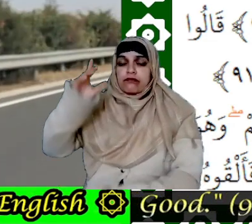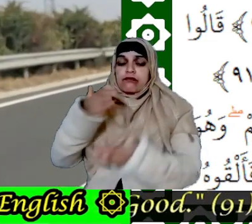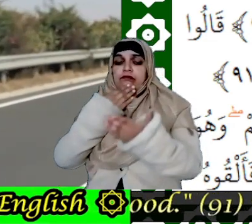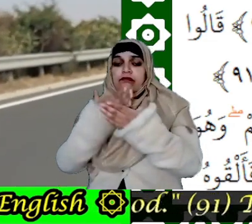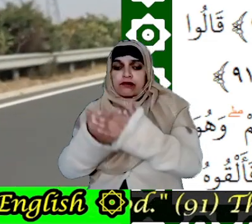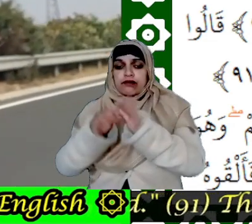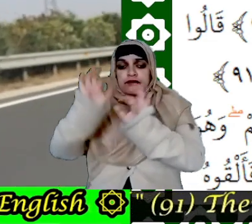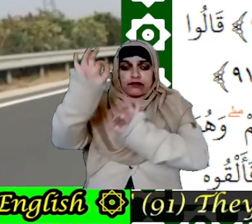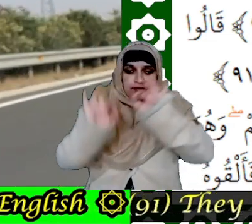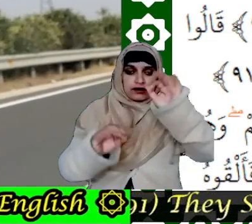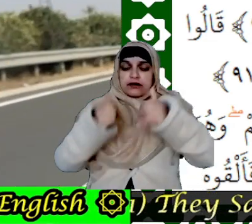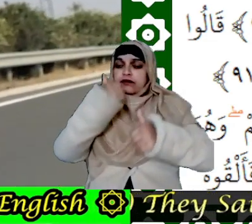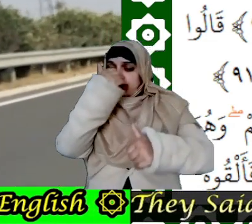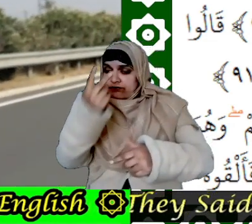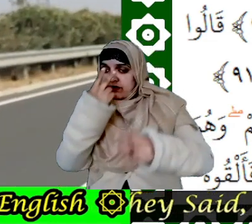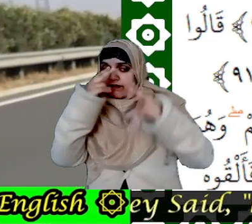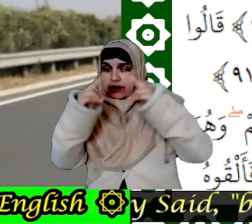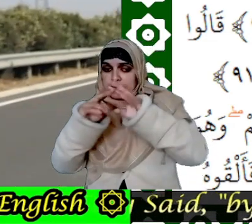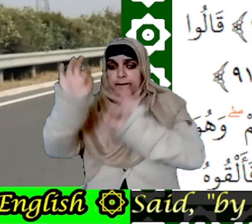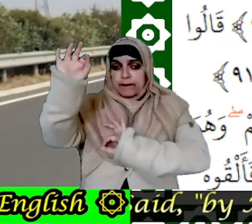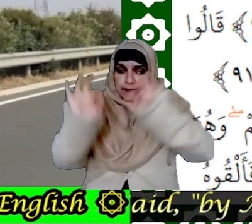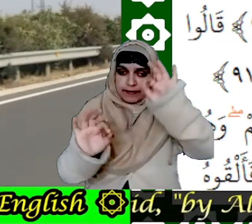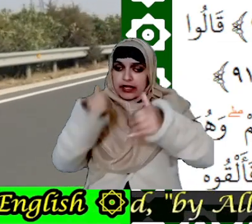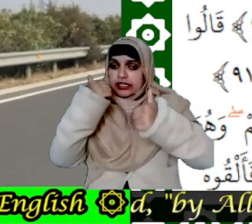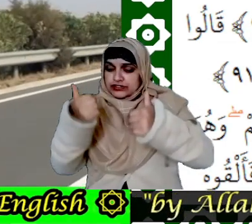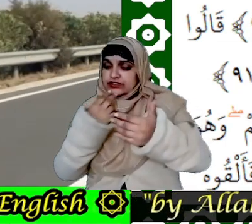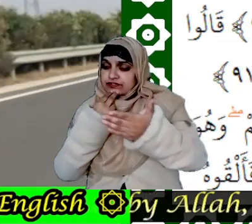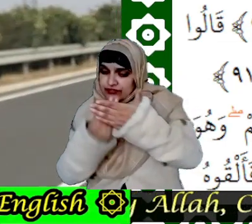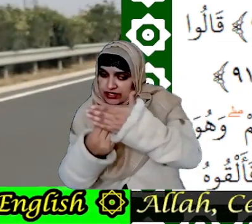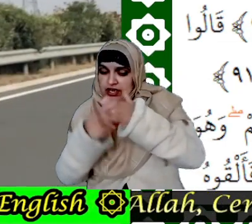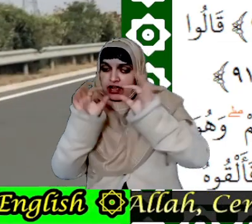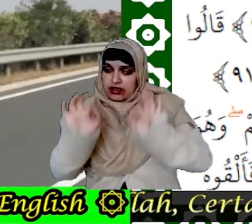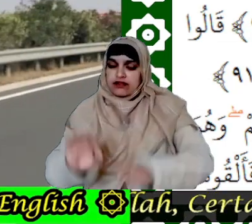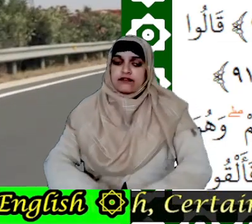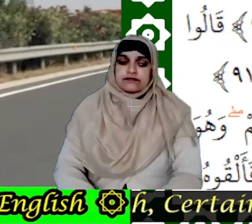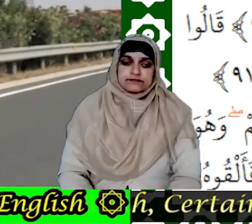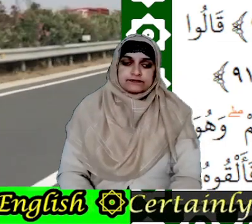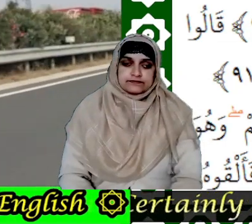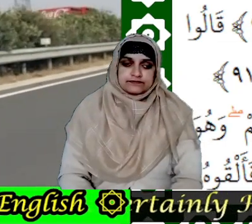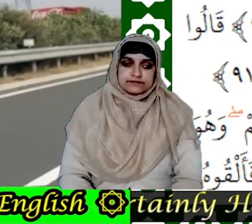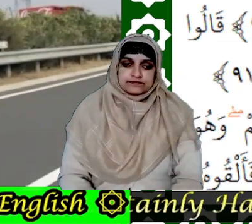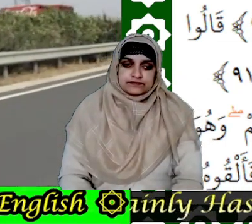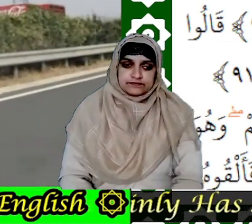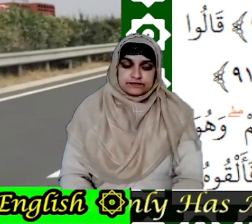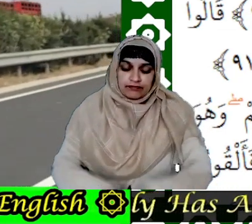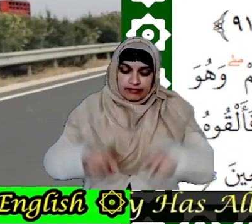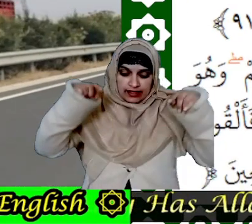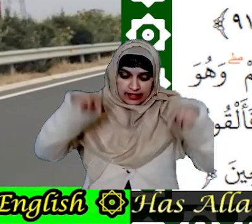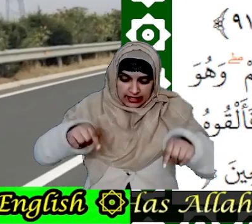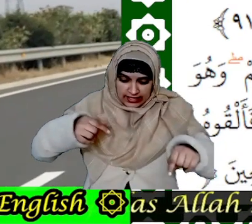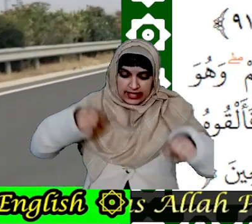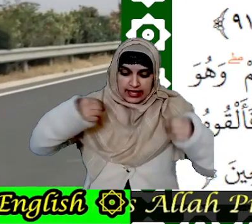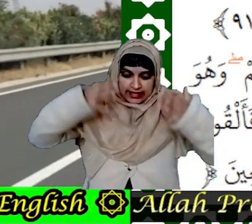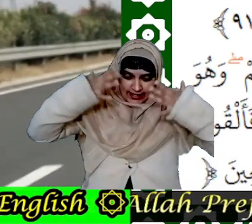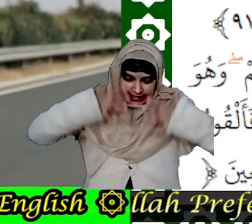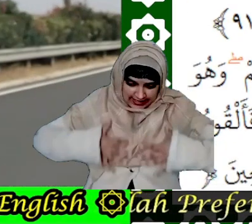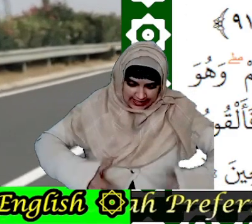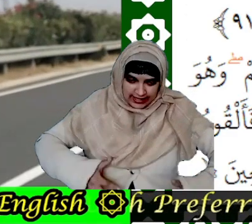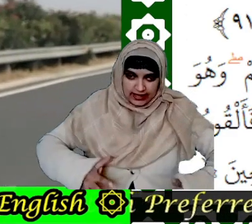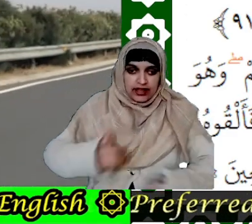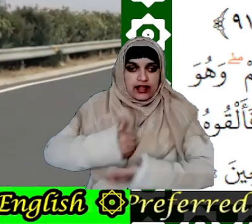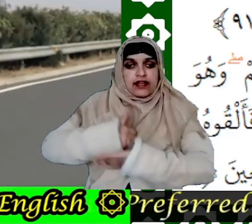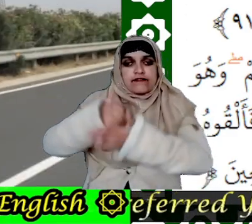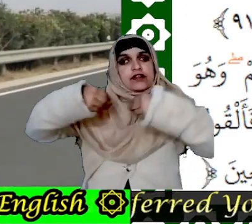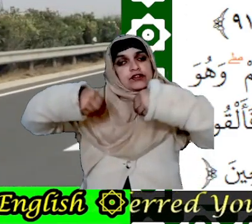مسانو توقودي سلم وقال له بأن مساو نهاية قال لا تثريب